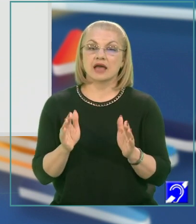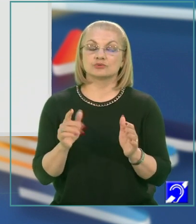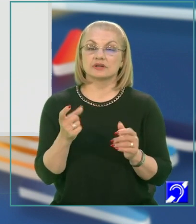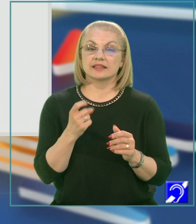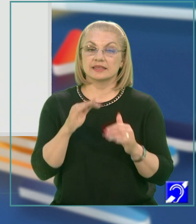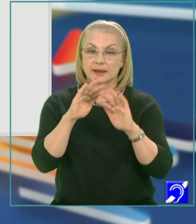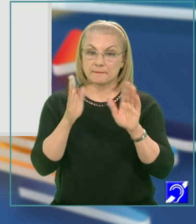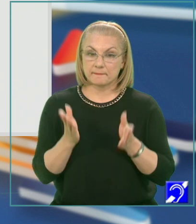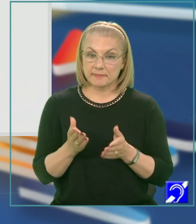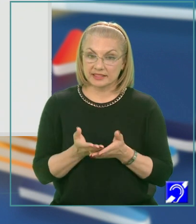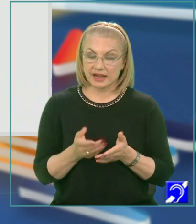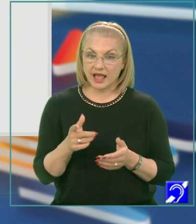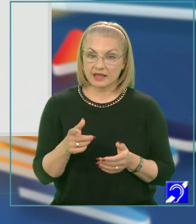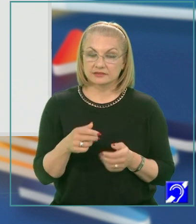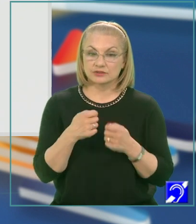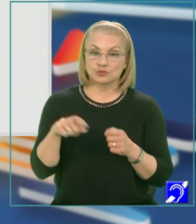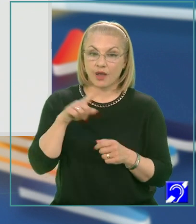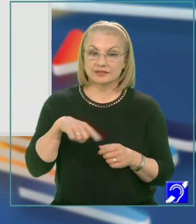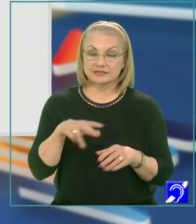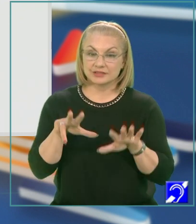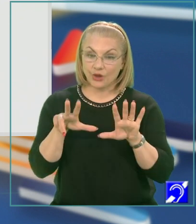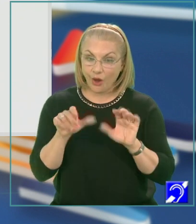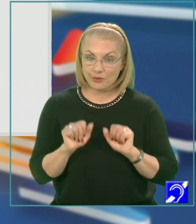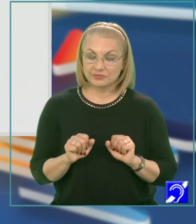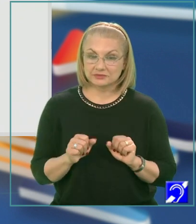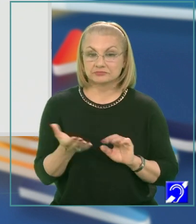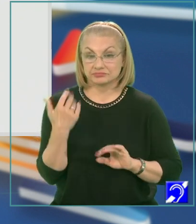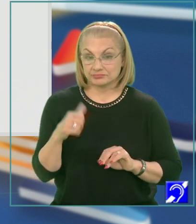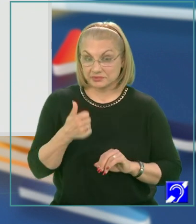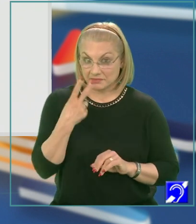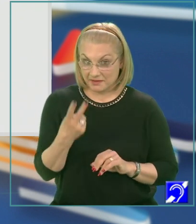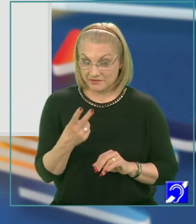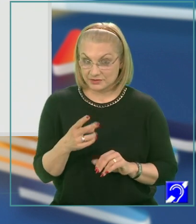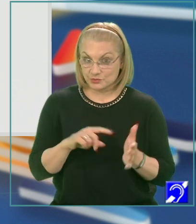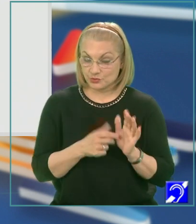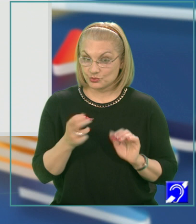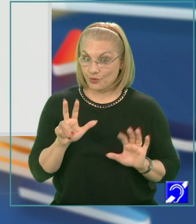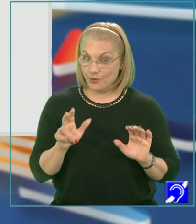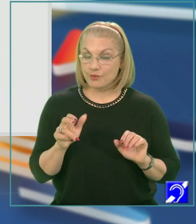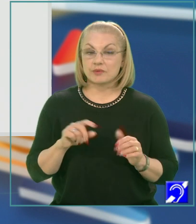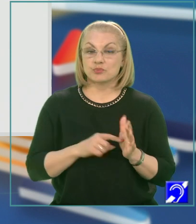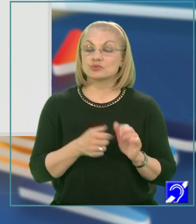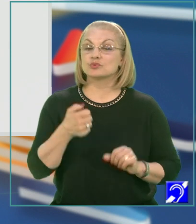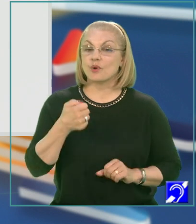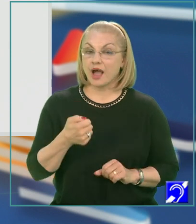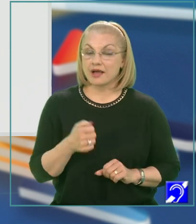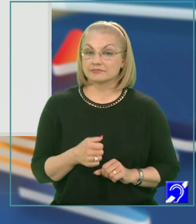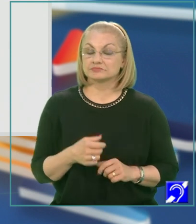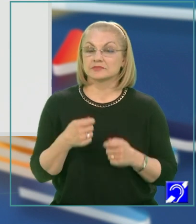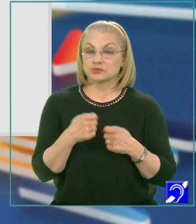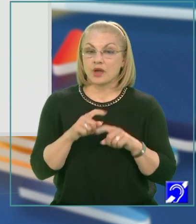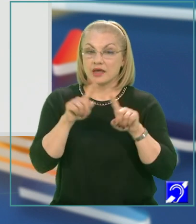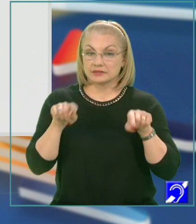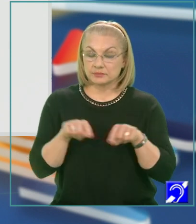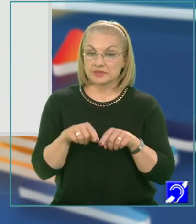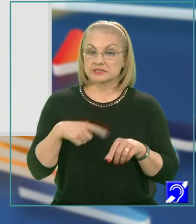laturile pătratului sunt 8, precum am constatat la punctul A. AB 8, deci toate laturile pătratului sunt